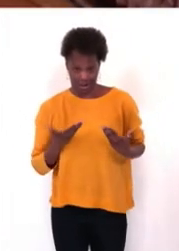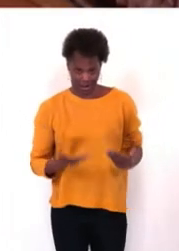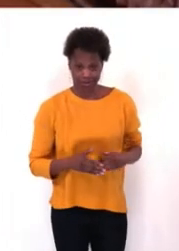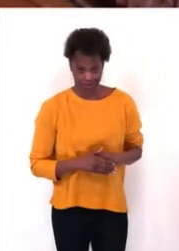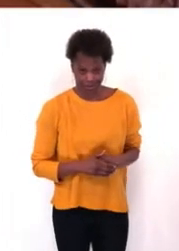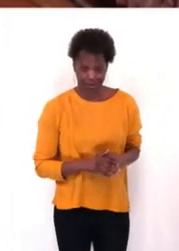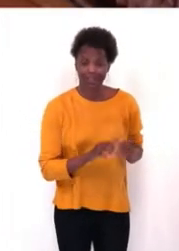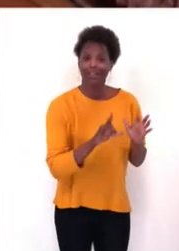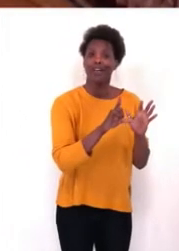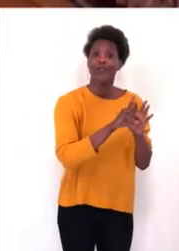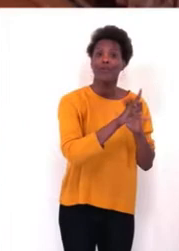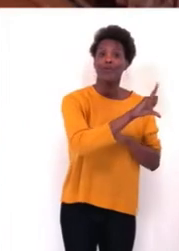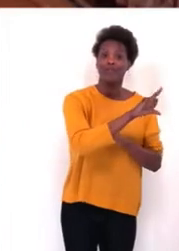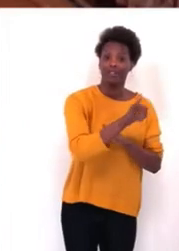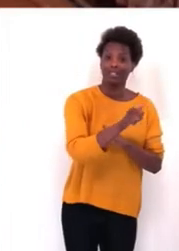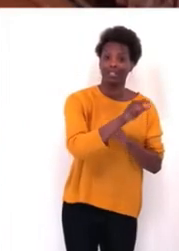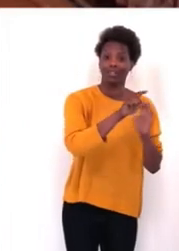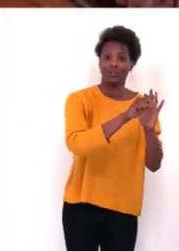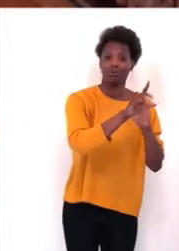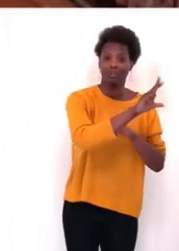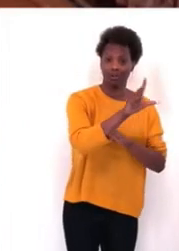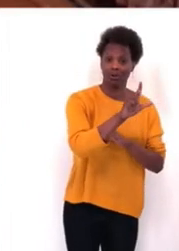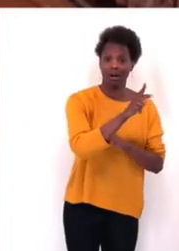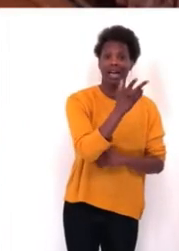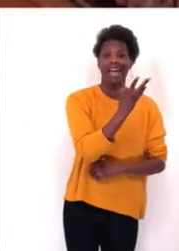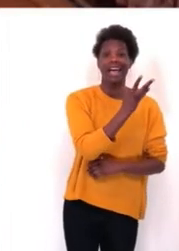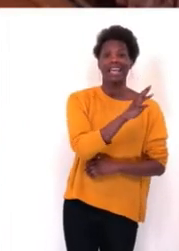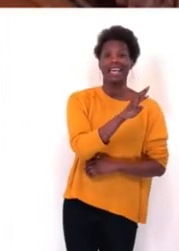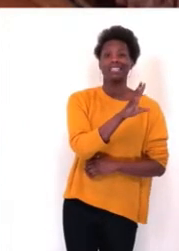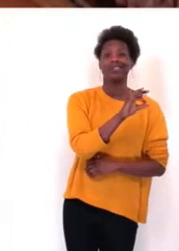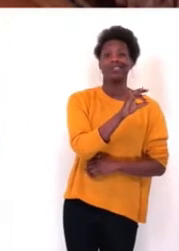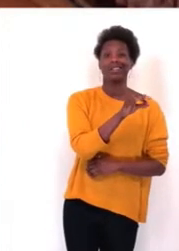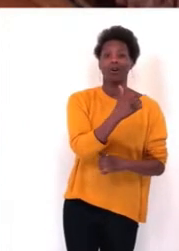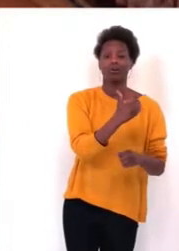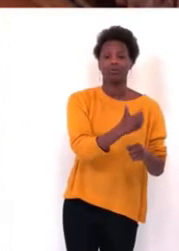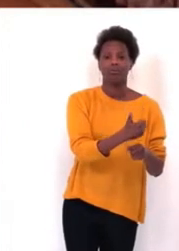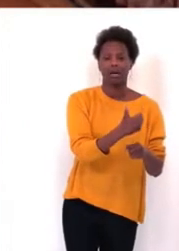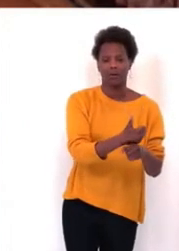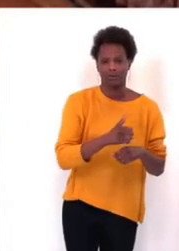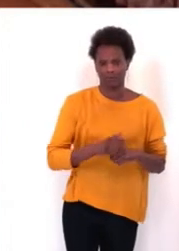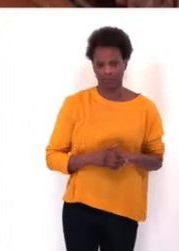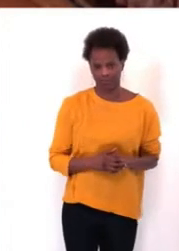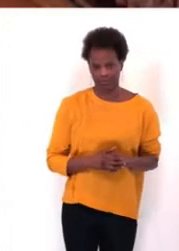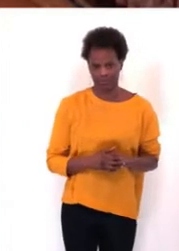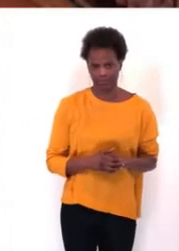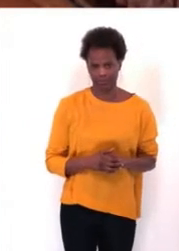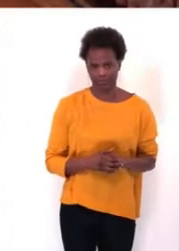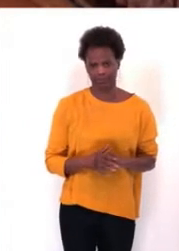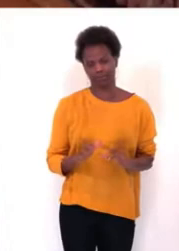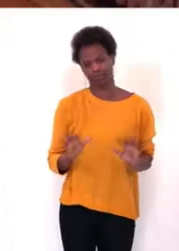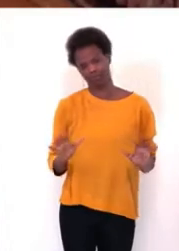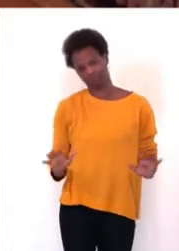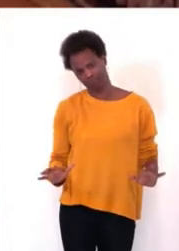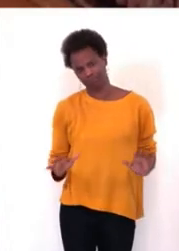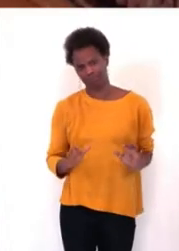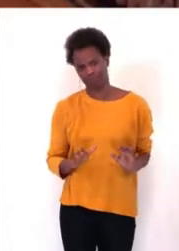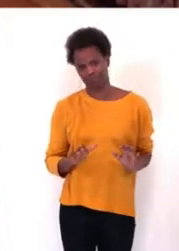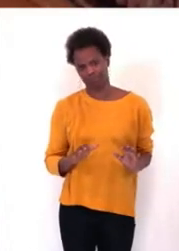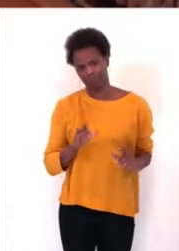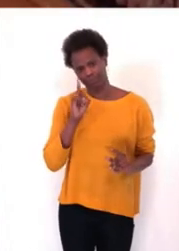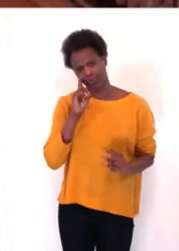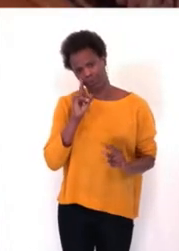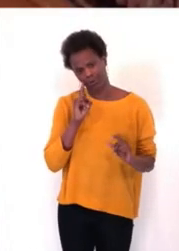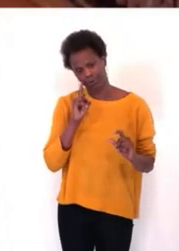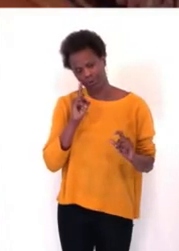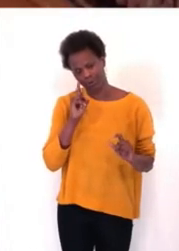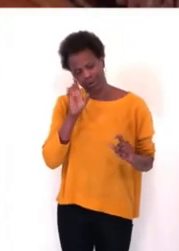2021 et 2023, 450 par an. Donc, je pense qu'il faut à un moment donné avoir un peu d'humilité et